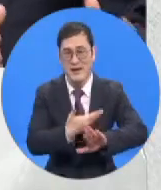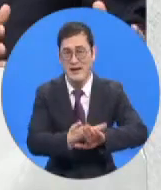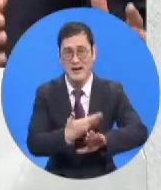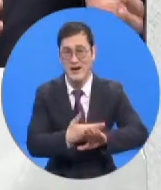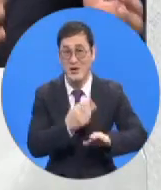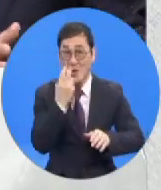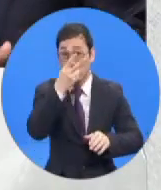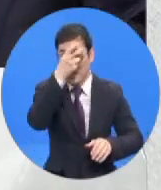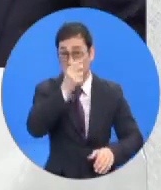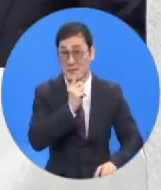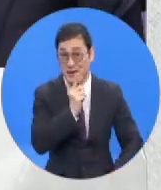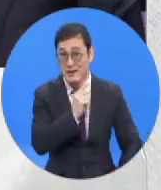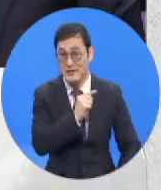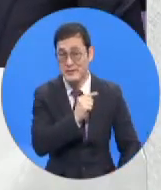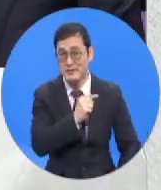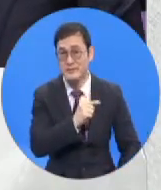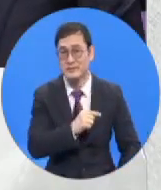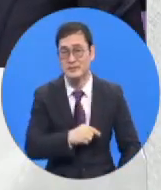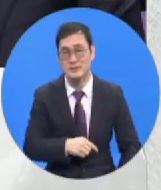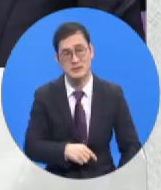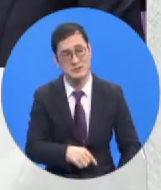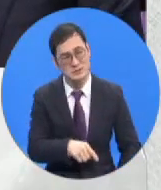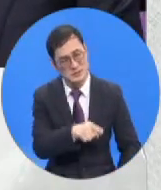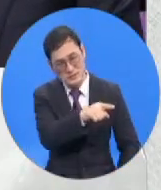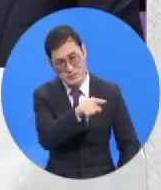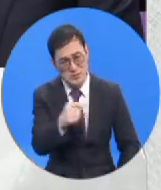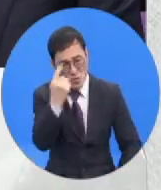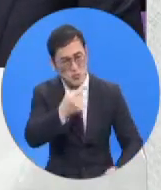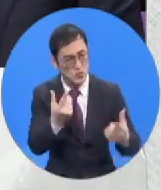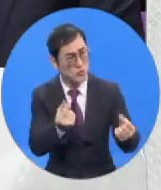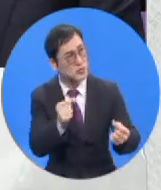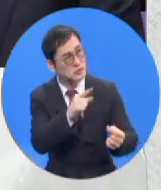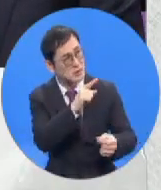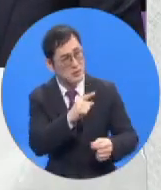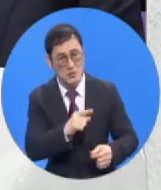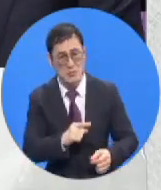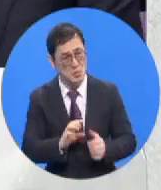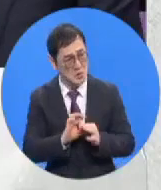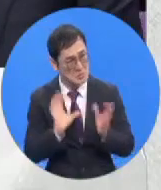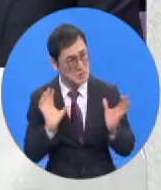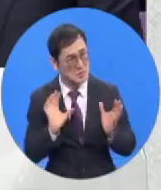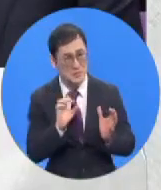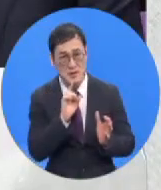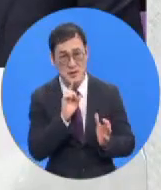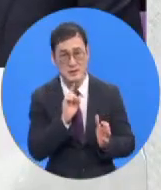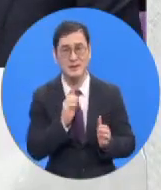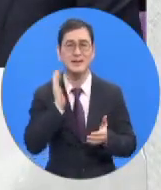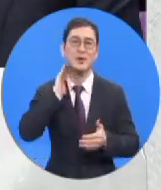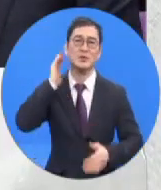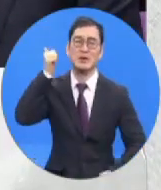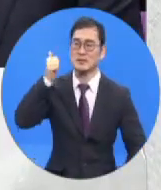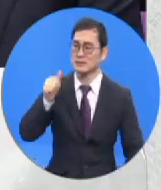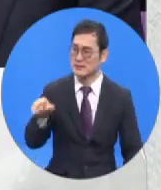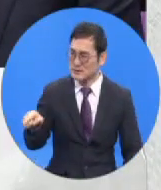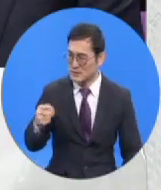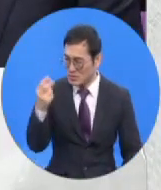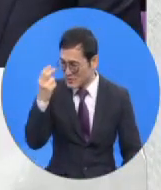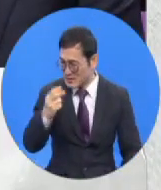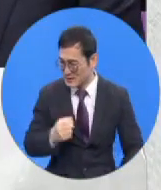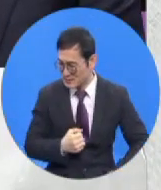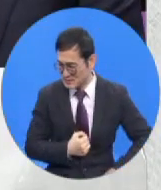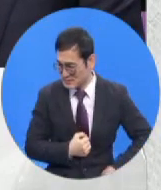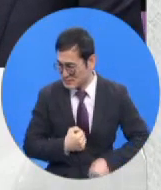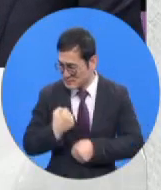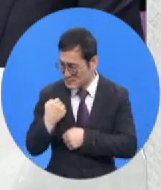이러한 어마어마한 국민적 분노에 대해서 대통령께서 이 문제에 대해서 관심을 가지고 입장 표명을 하지 않으면 그게 대통령